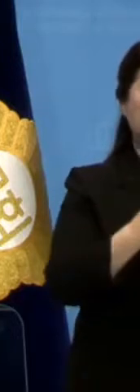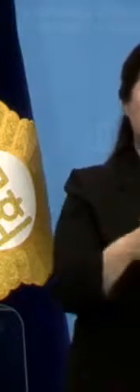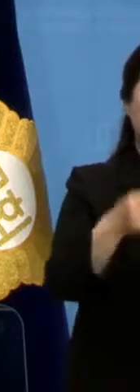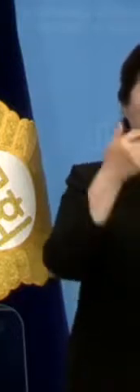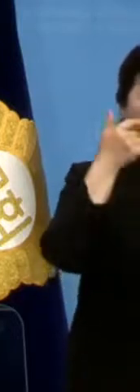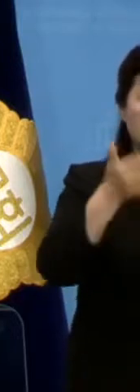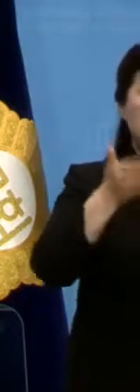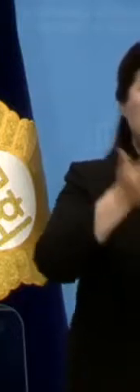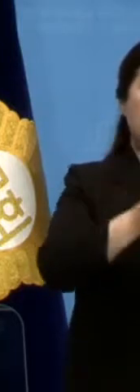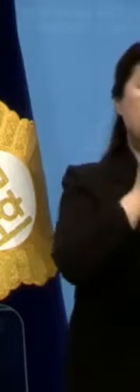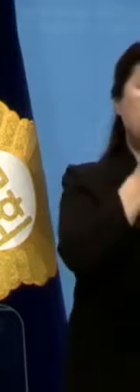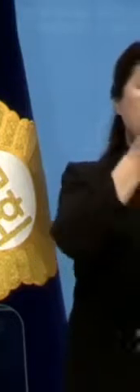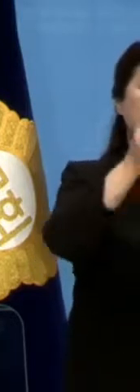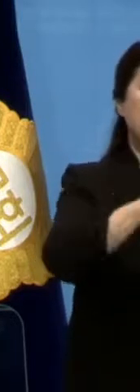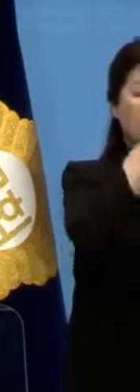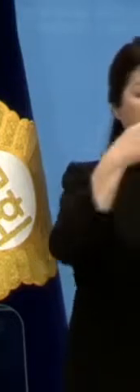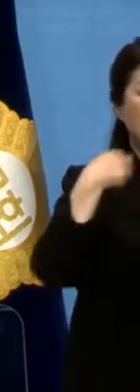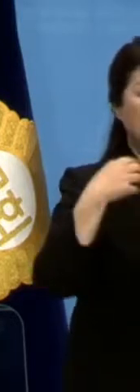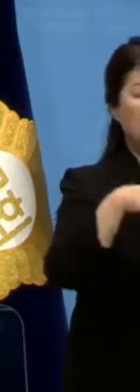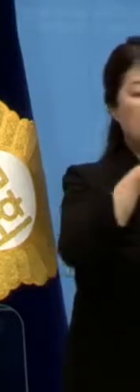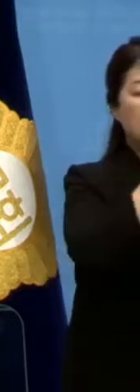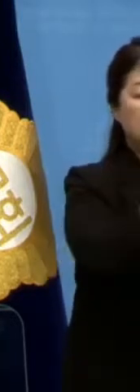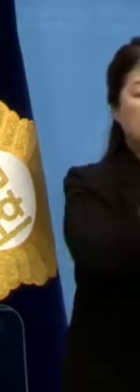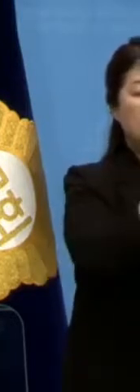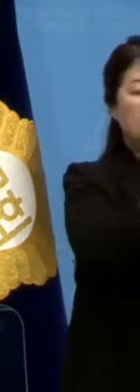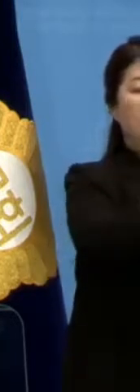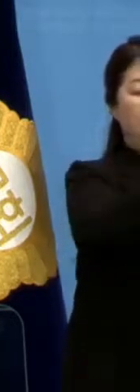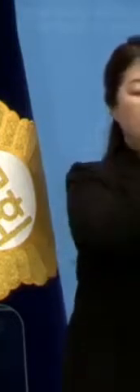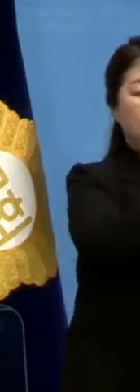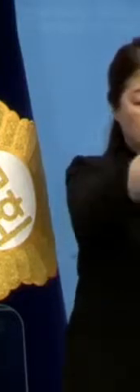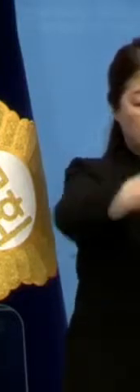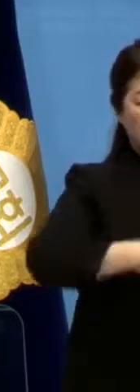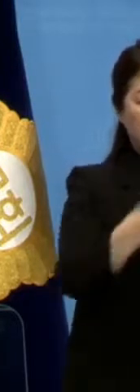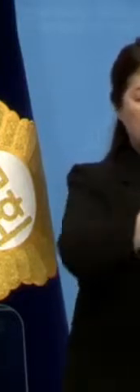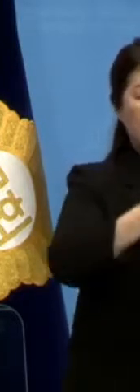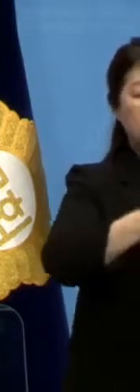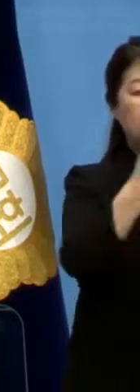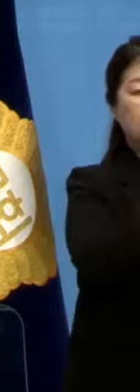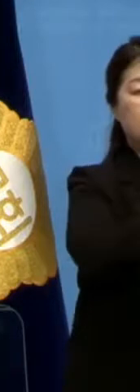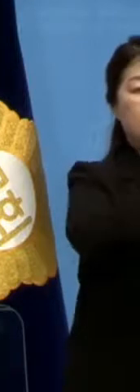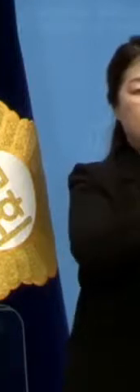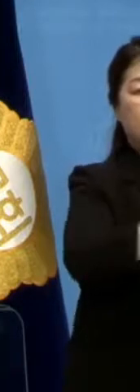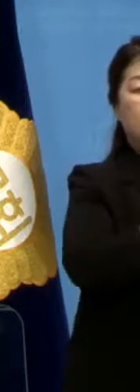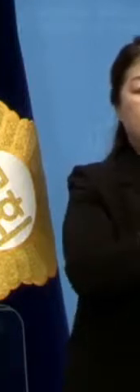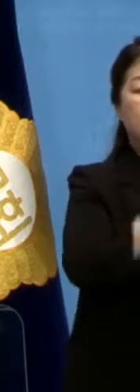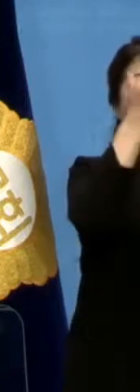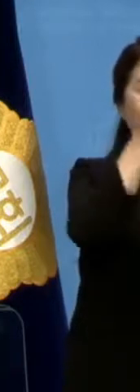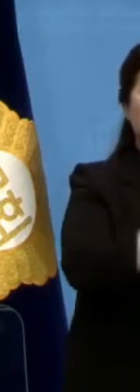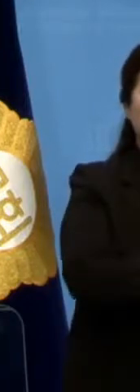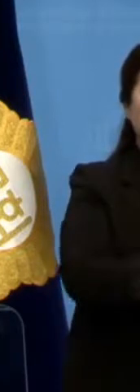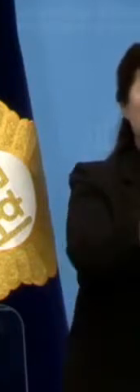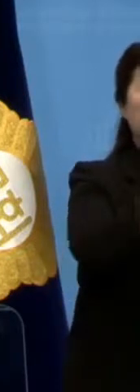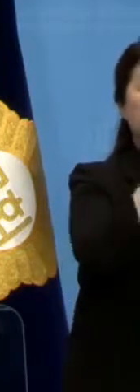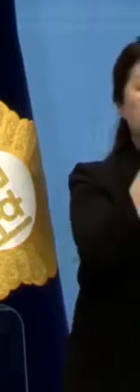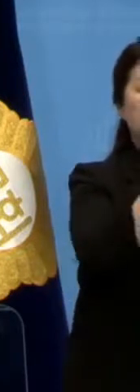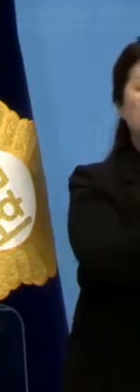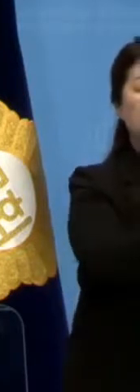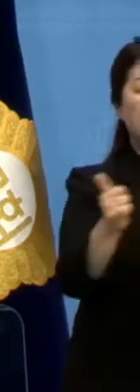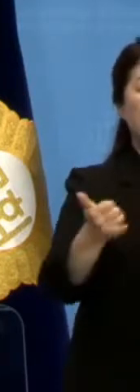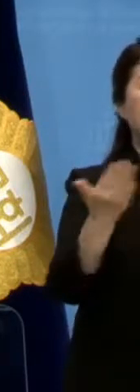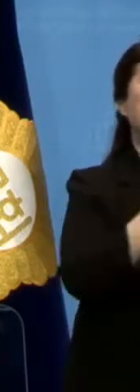안전성을 요구했지만 정부는 직고용 방식의 정규직 전환 추진을 강행해서 결국 47명의